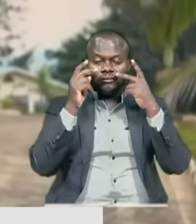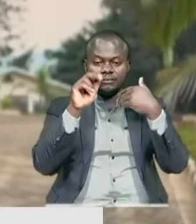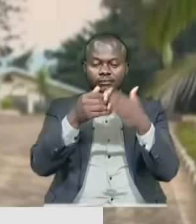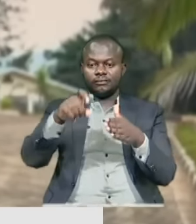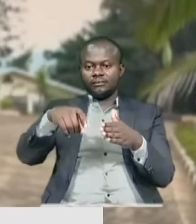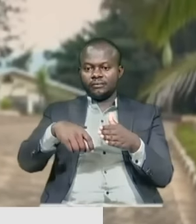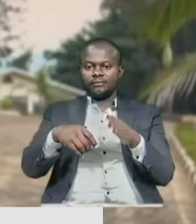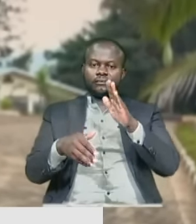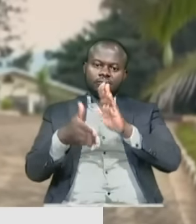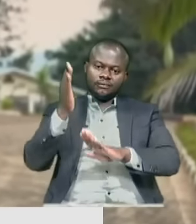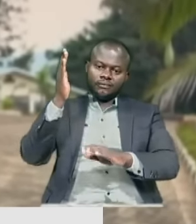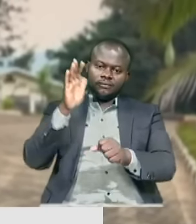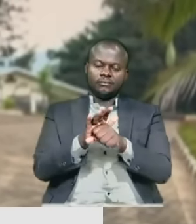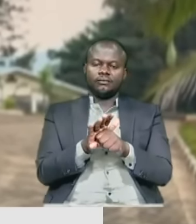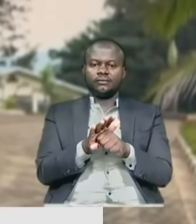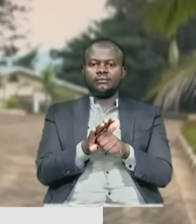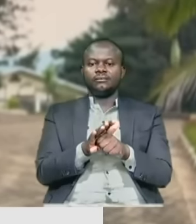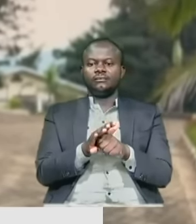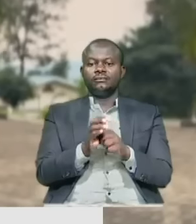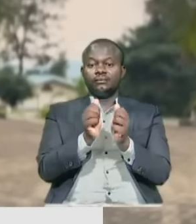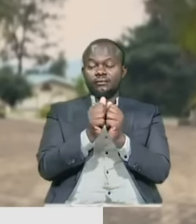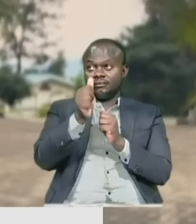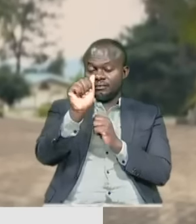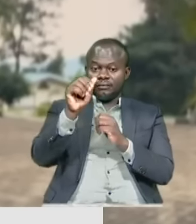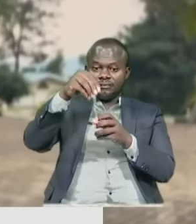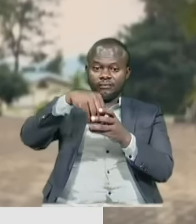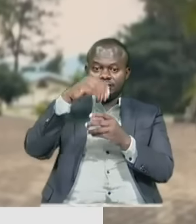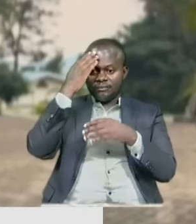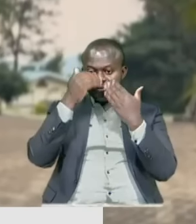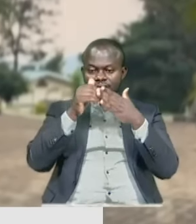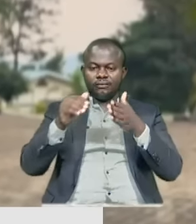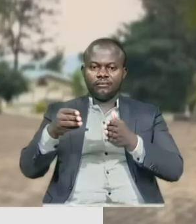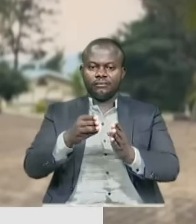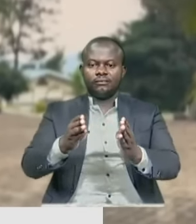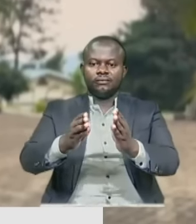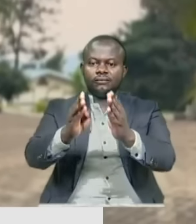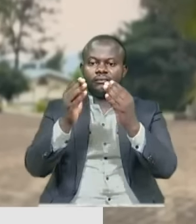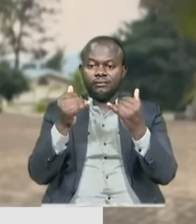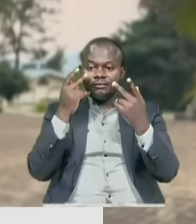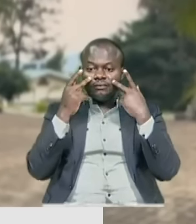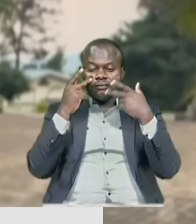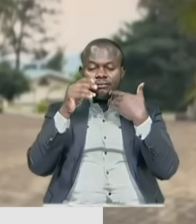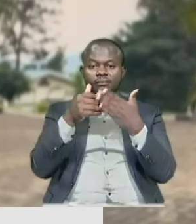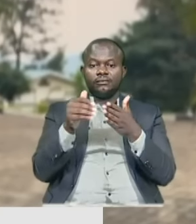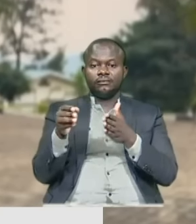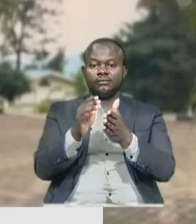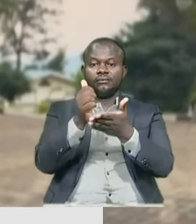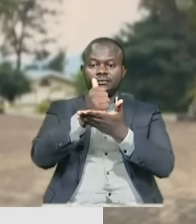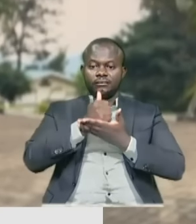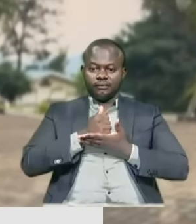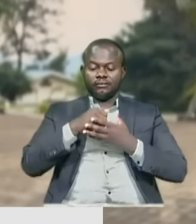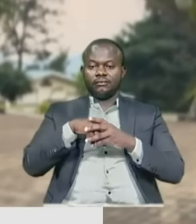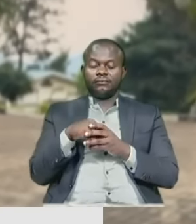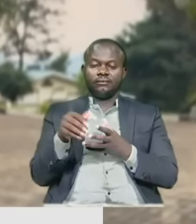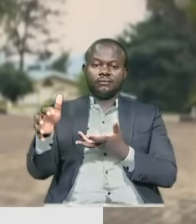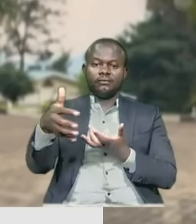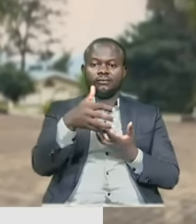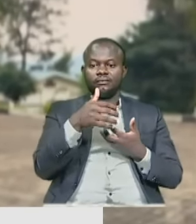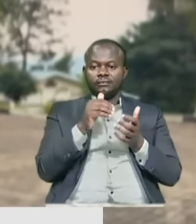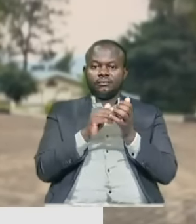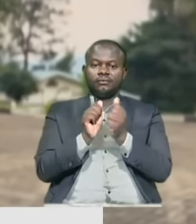ikeneye ubwihutirwe nuri yurimo kuko numuhanda urabona numuhanda udufasha mu guhahirana ndetse